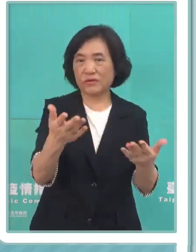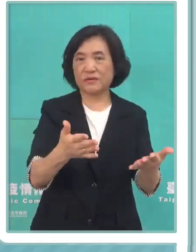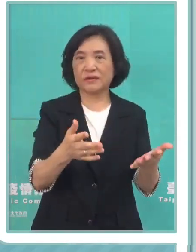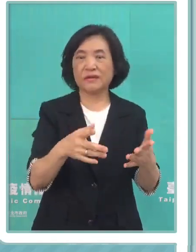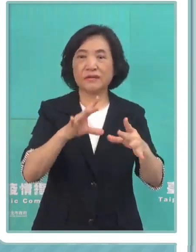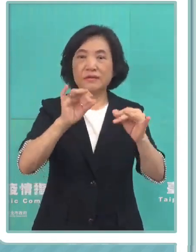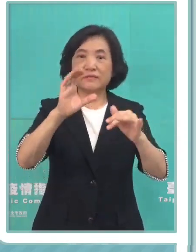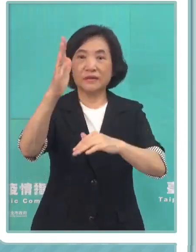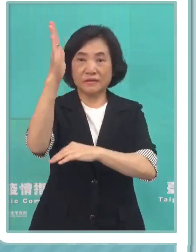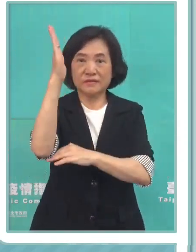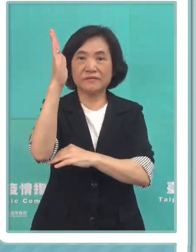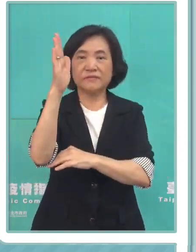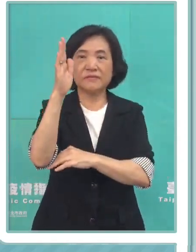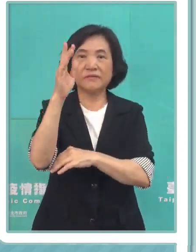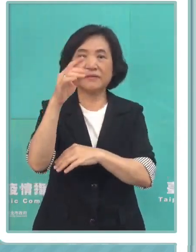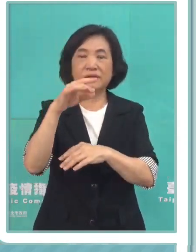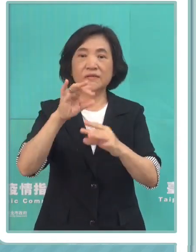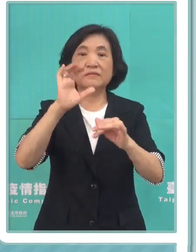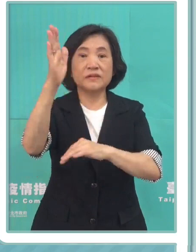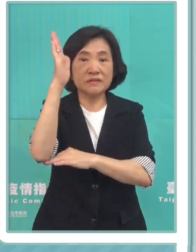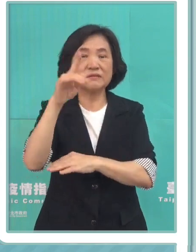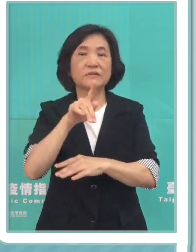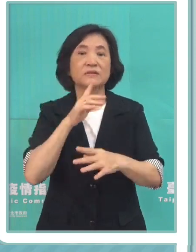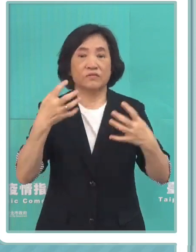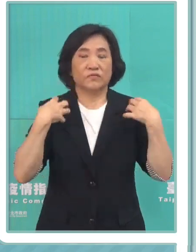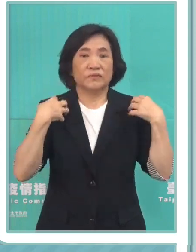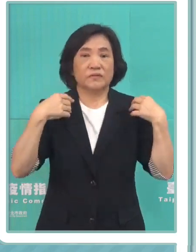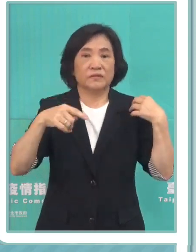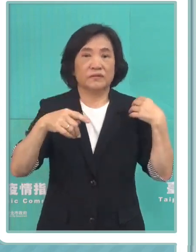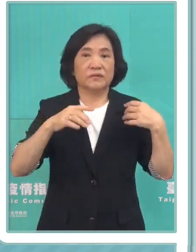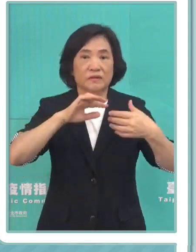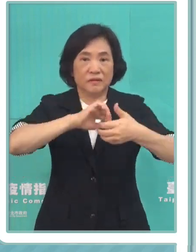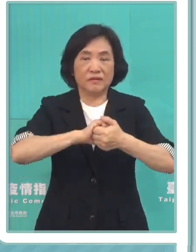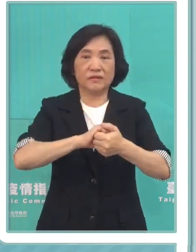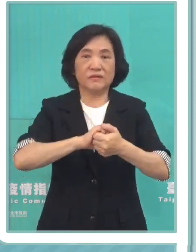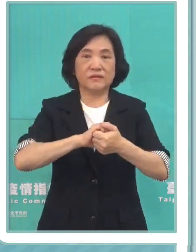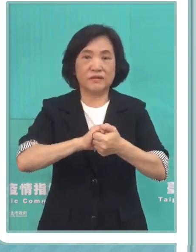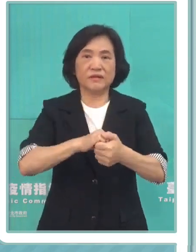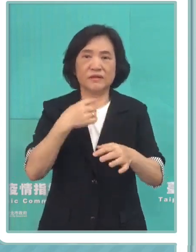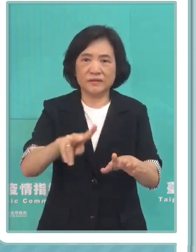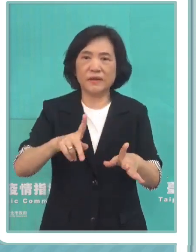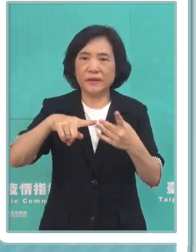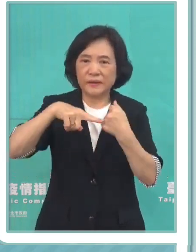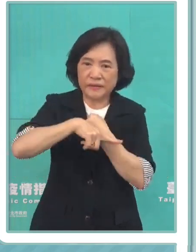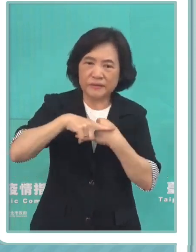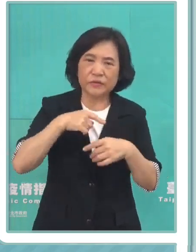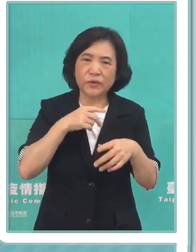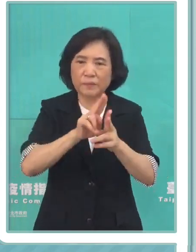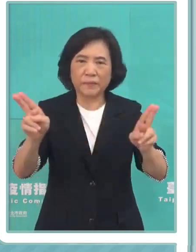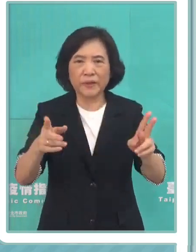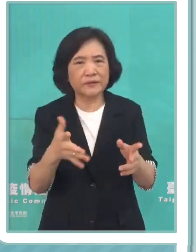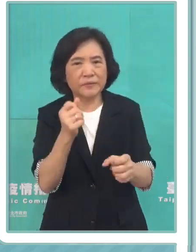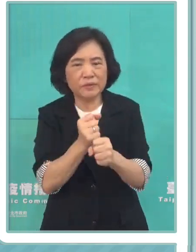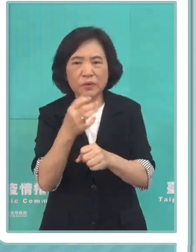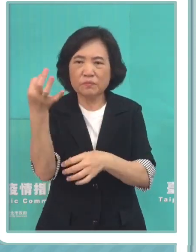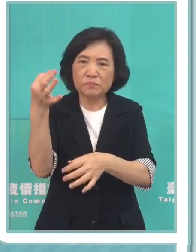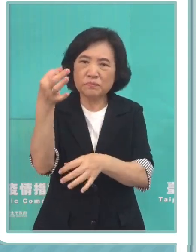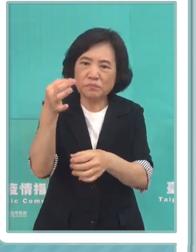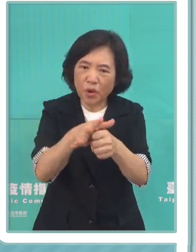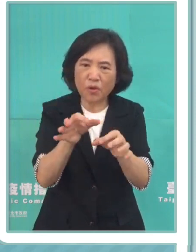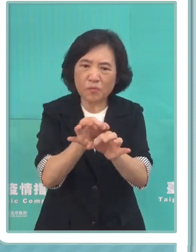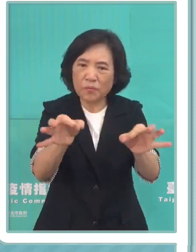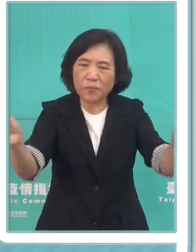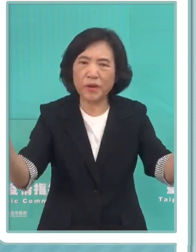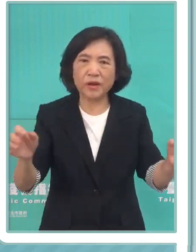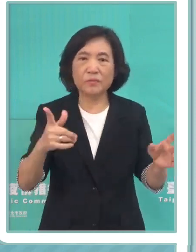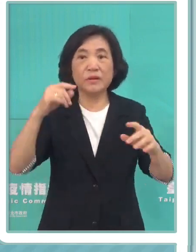实地方政府还因为是执行单位哈。还是要在那个基础上再去研究哈、怎么执行了，所以这个通常也